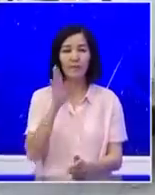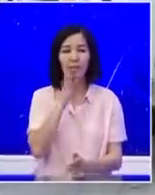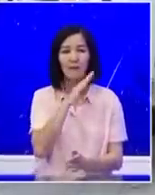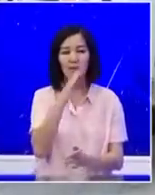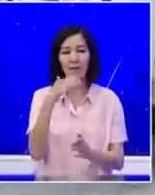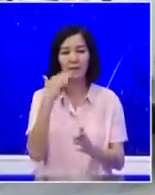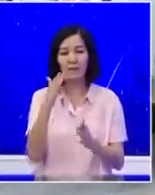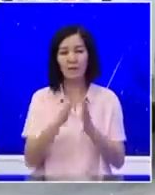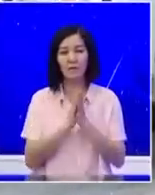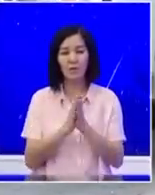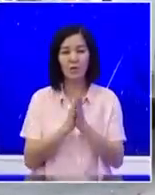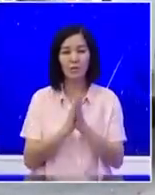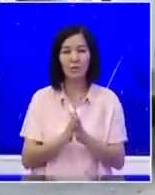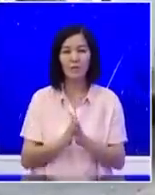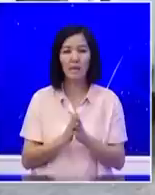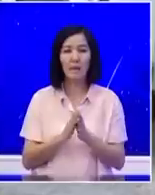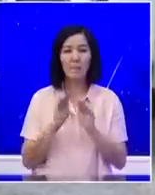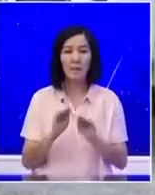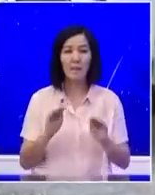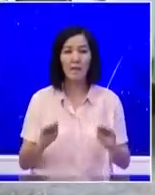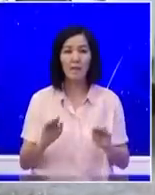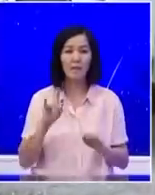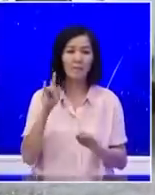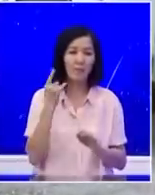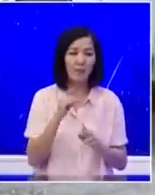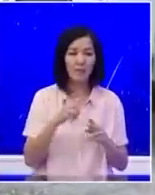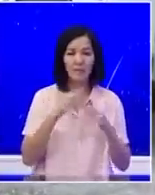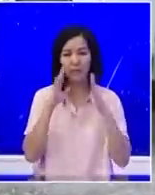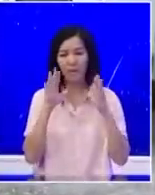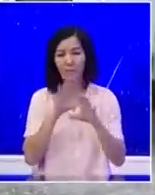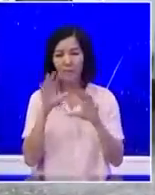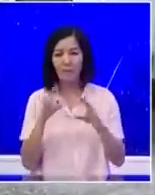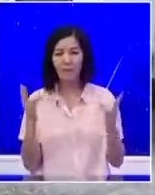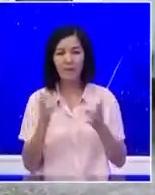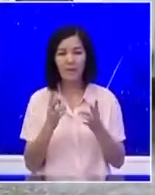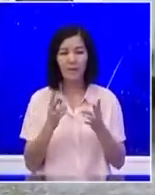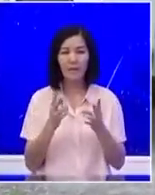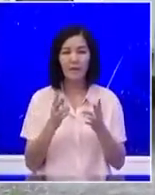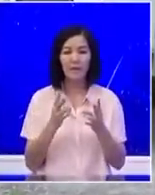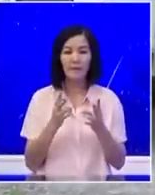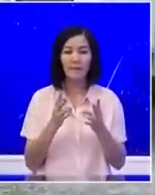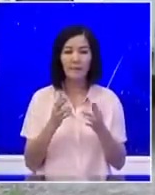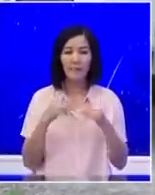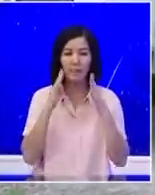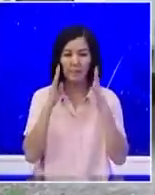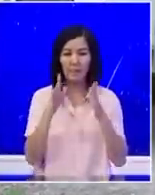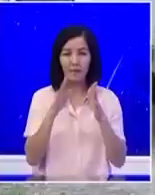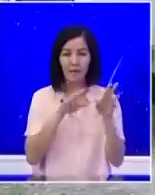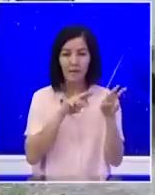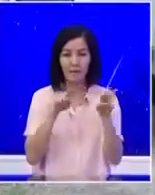сұрайтынымыз, балаларыңыздың қауіпсіздігін қолға ала отырып, балаларыңызды назардан тыс қалдырмауға,